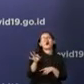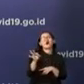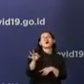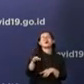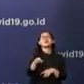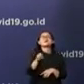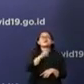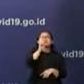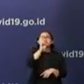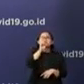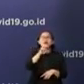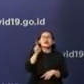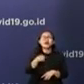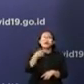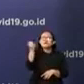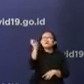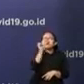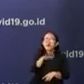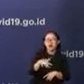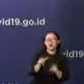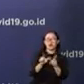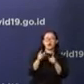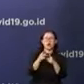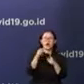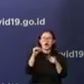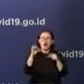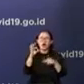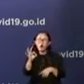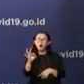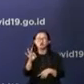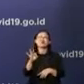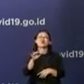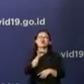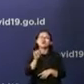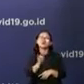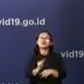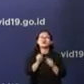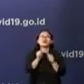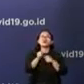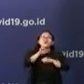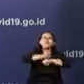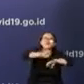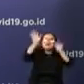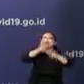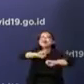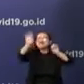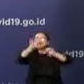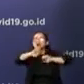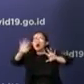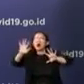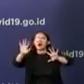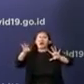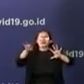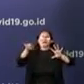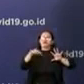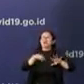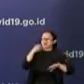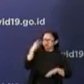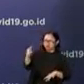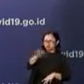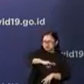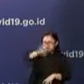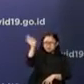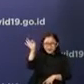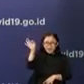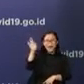diklaim memberikan keterangan bahwa Who menyatakan jika penularan virus korona juga dapat menular melalui udara tidak pernah ditemukan